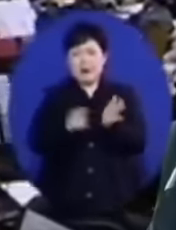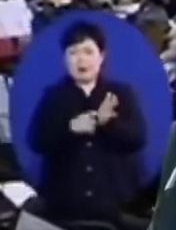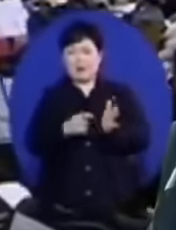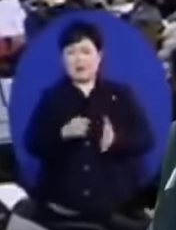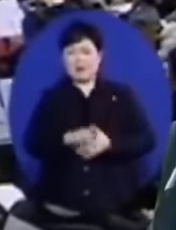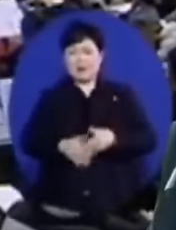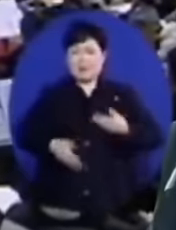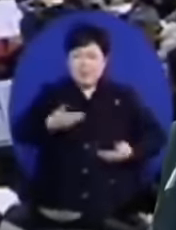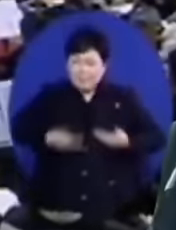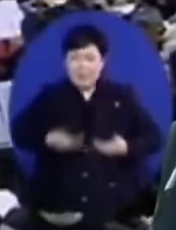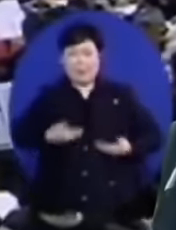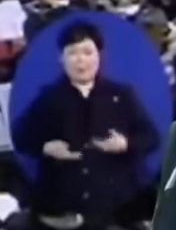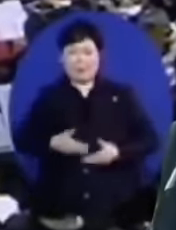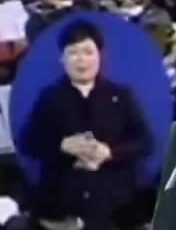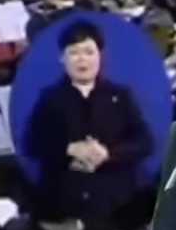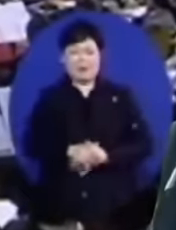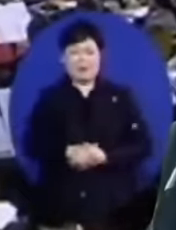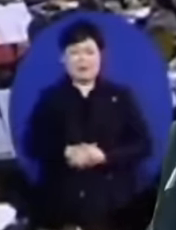바빠요.